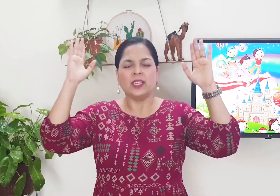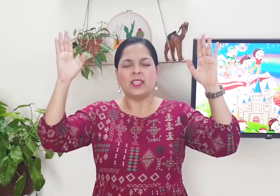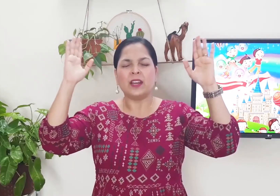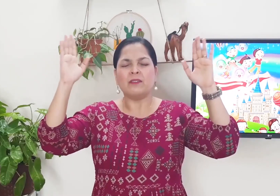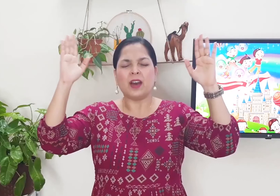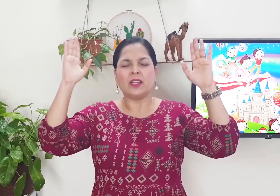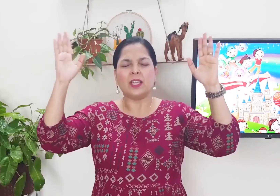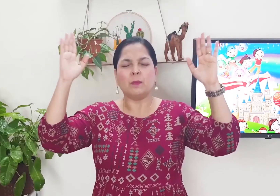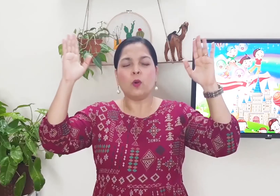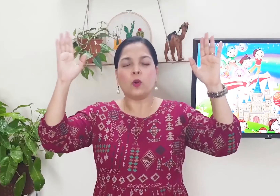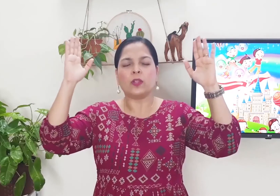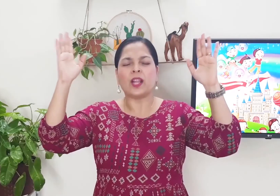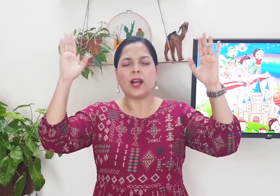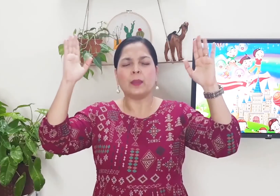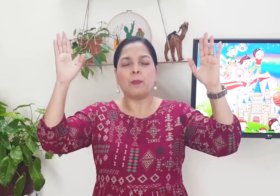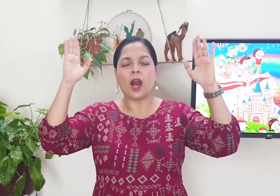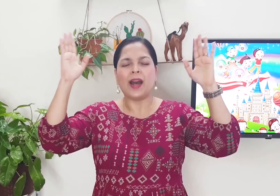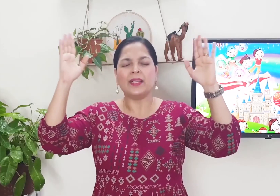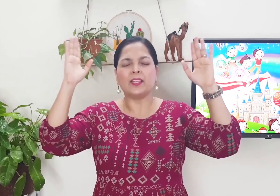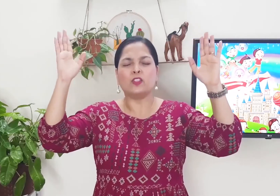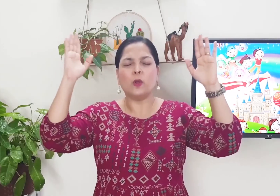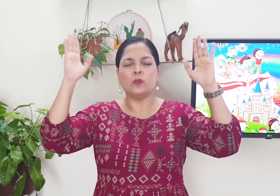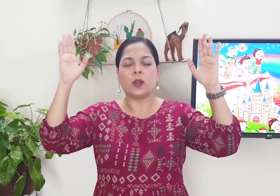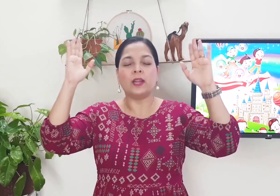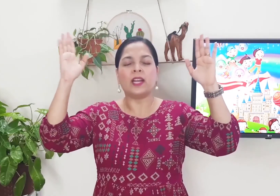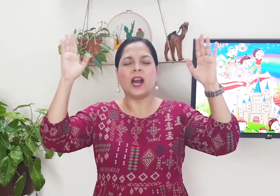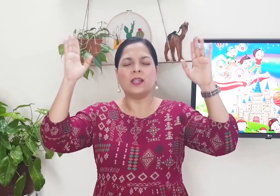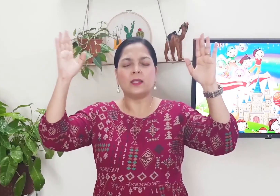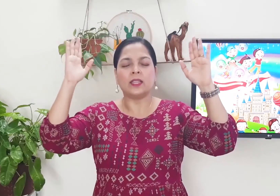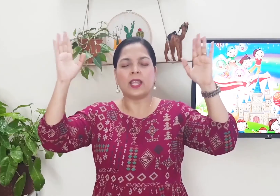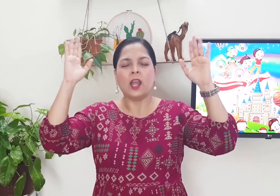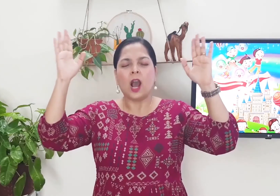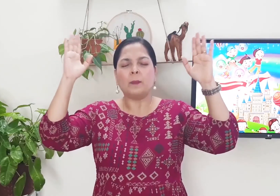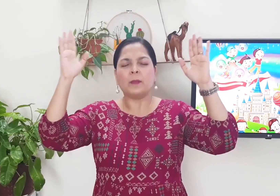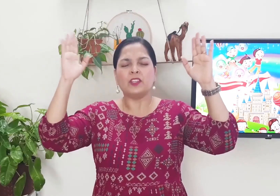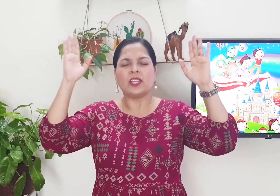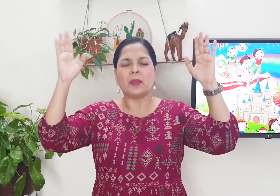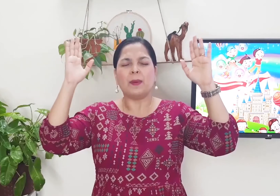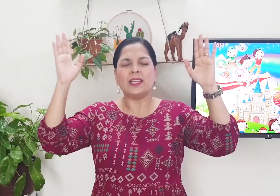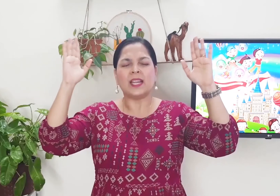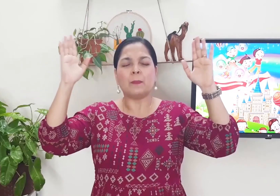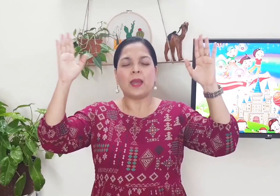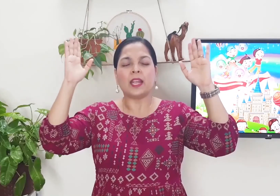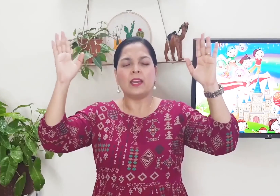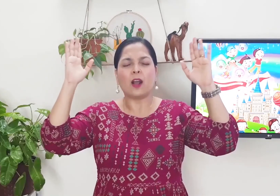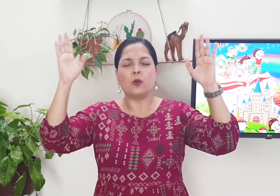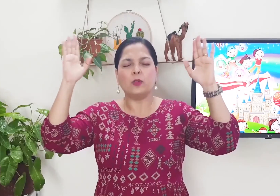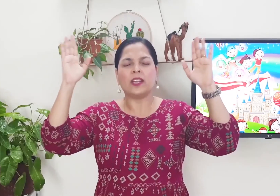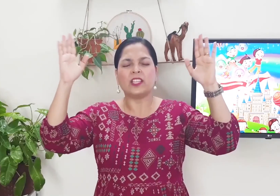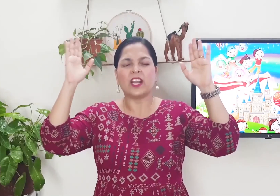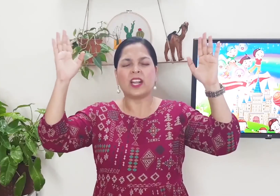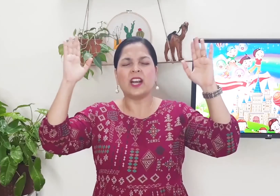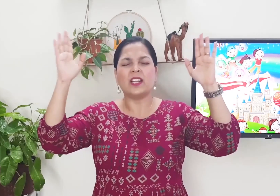परमेश्वर, धन्यवाद। दीबो को तागी बांत सोंत्र बलिखांत्र दे। हाँ परमेश्वर, सर के बाल से लेके पैर के